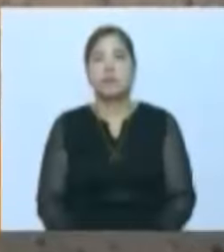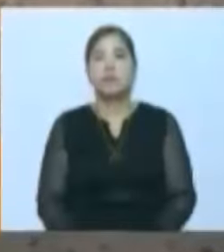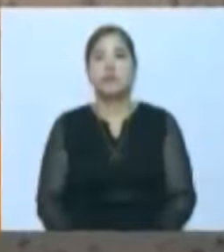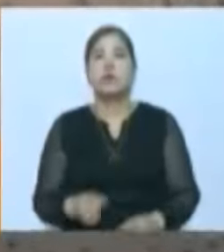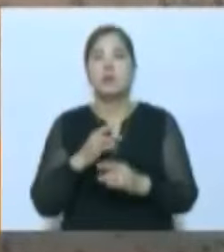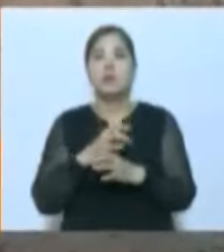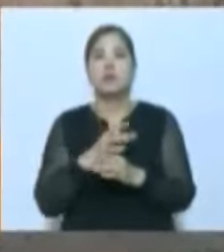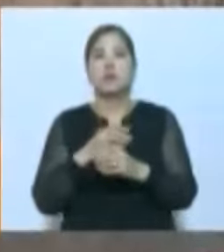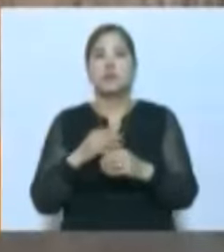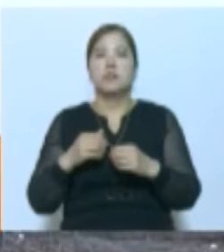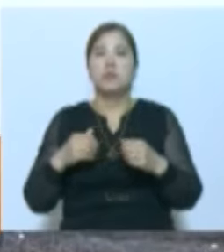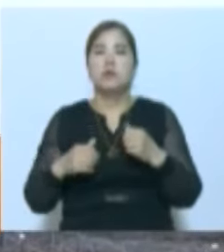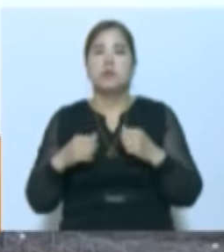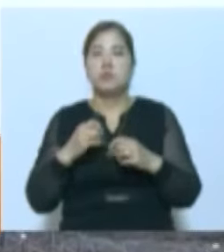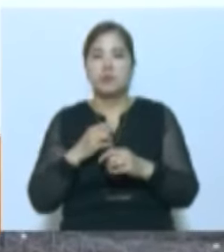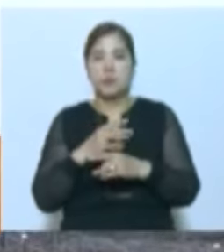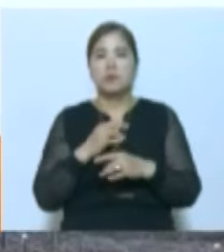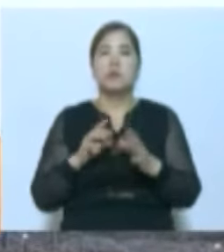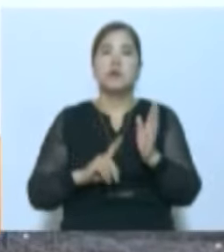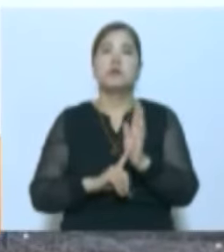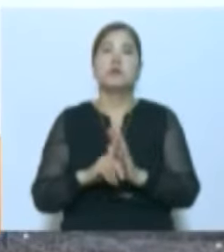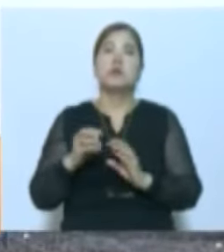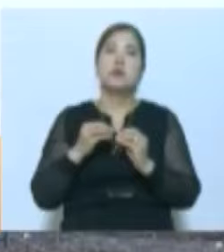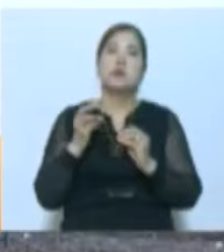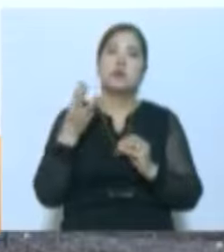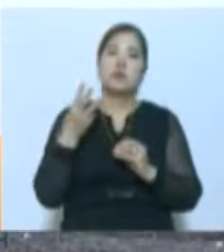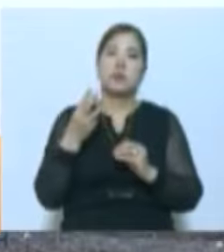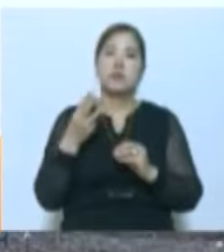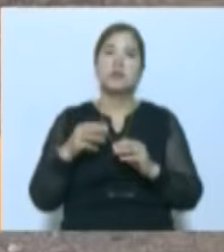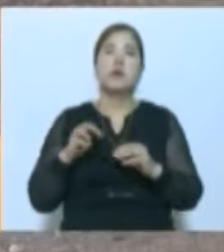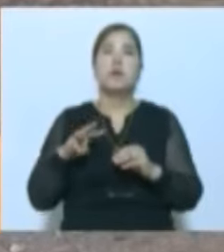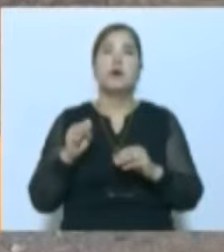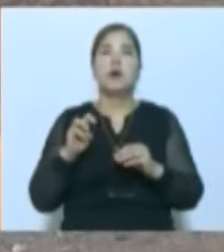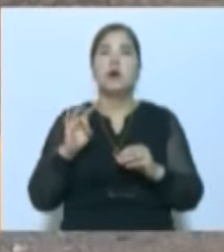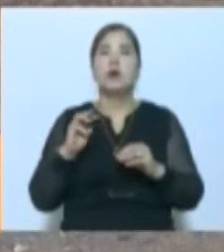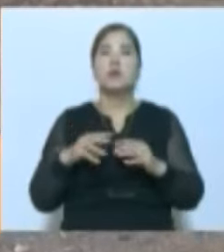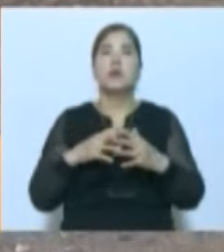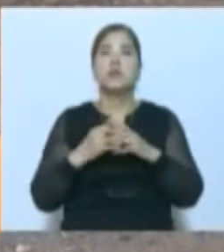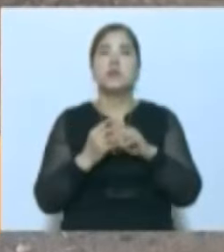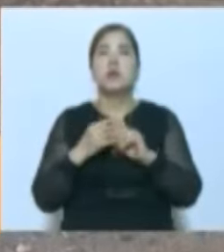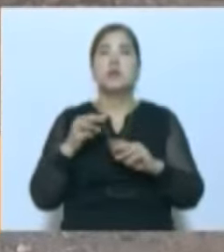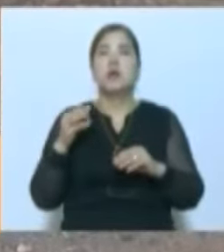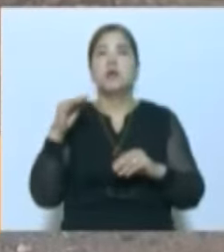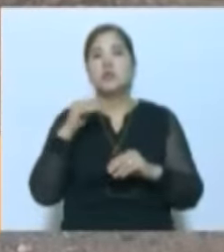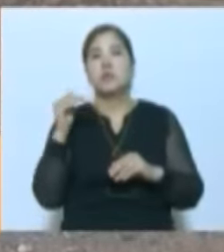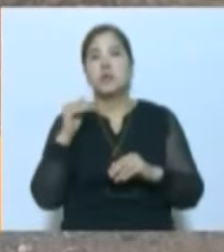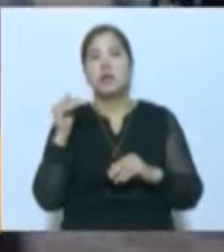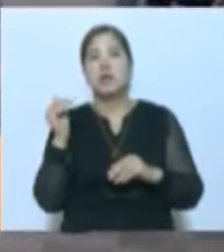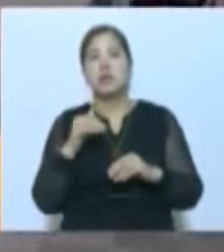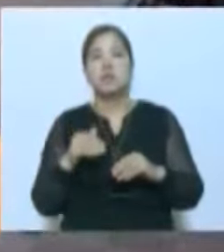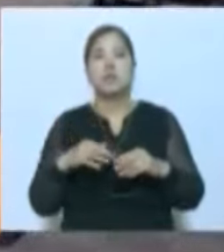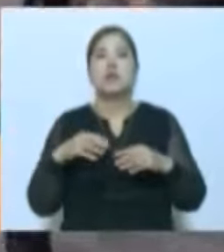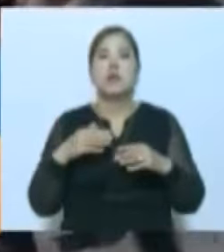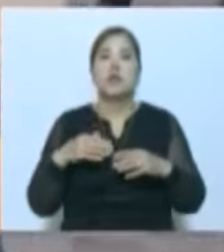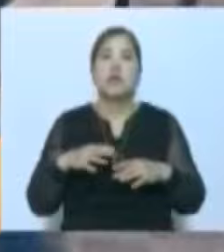Праздничные мероприятия начнутся 13 марта. В этот день в конно-спортивном комплексе села Жангалды проведут такие национальные игры, как Атбайге,